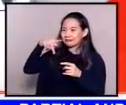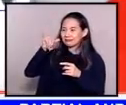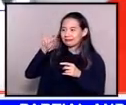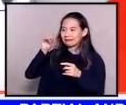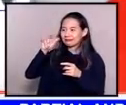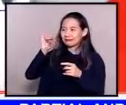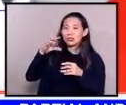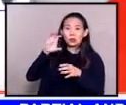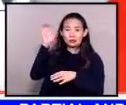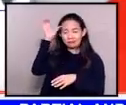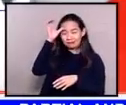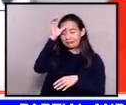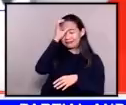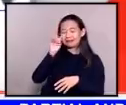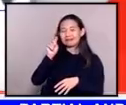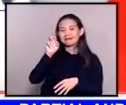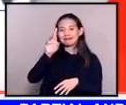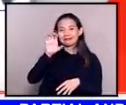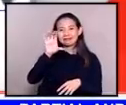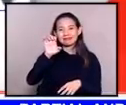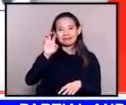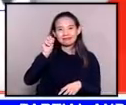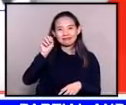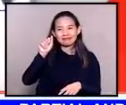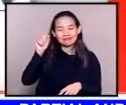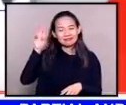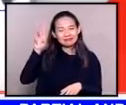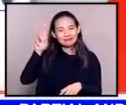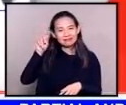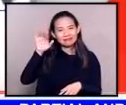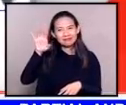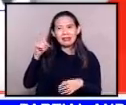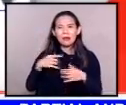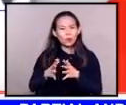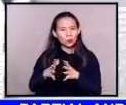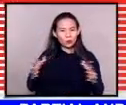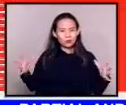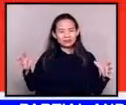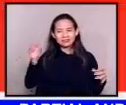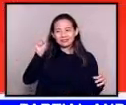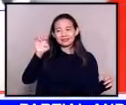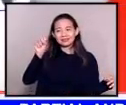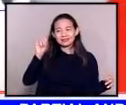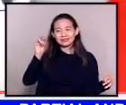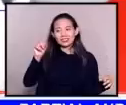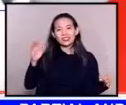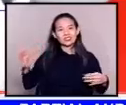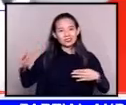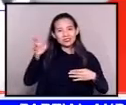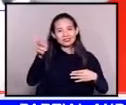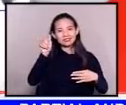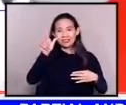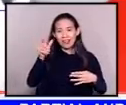dito sa 13 Martires at dito nga sa loob ng Kapitolyo sa Session Hall magaganap ang canvassing of